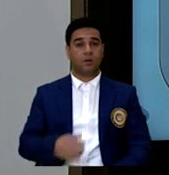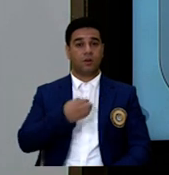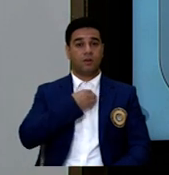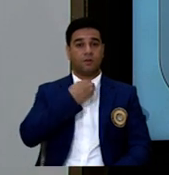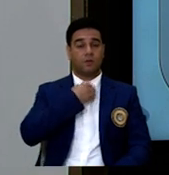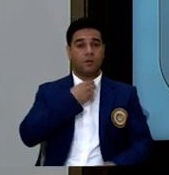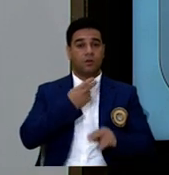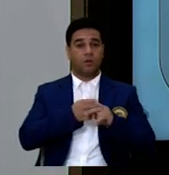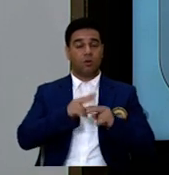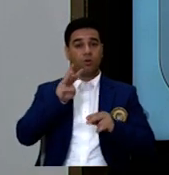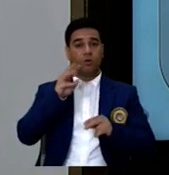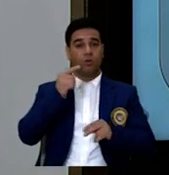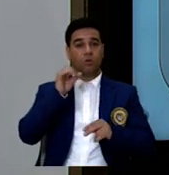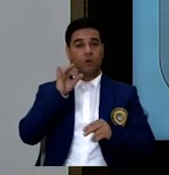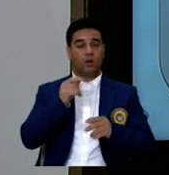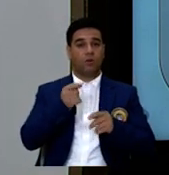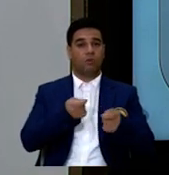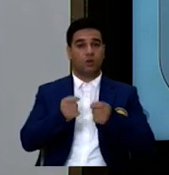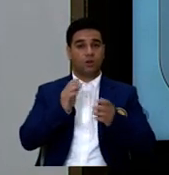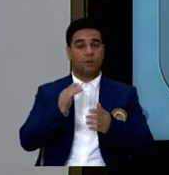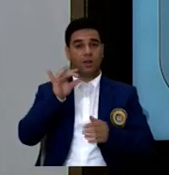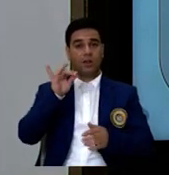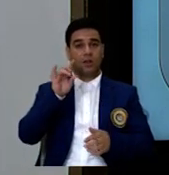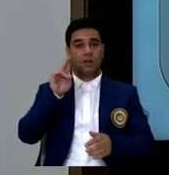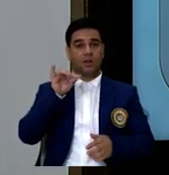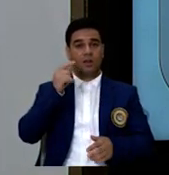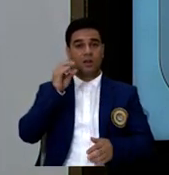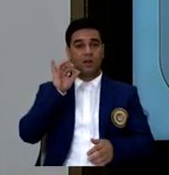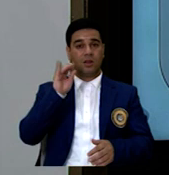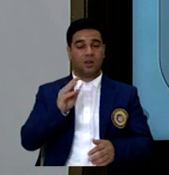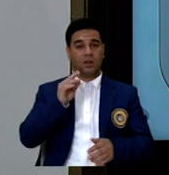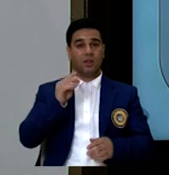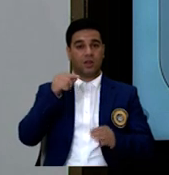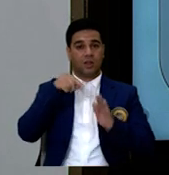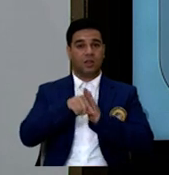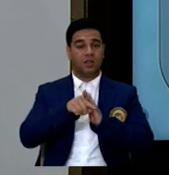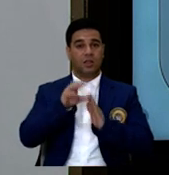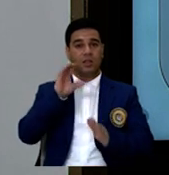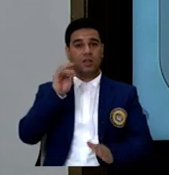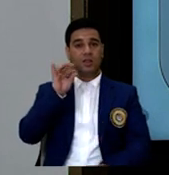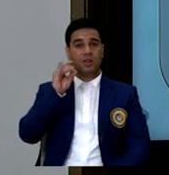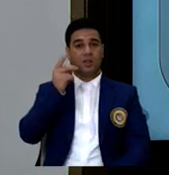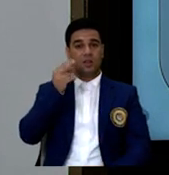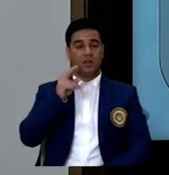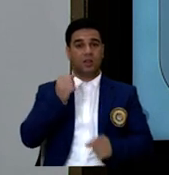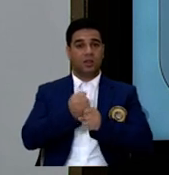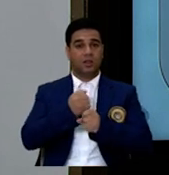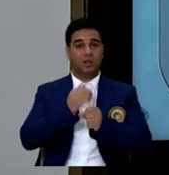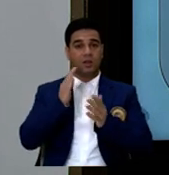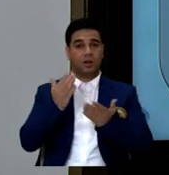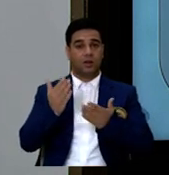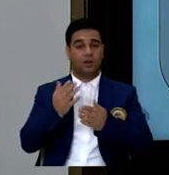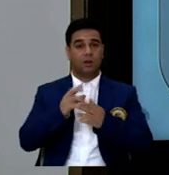Hayvonlarda gumoral boshqarilish endokrin sistemasiga kiradigan ichki sekretsiya bezlari tomonidan ishlab